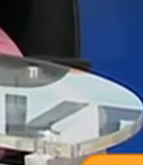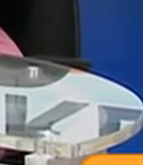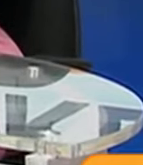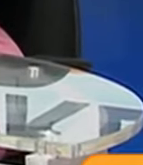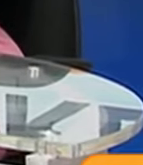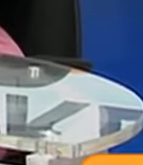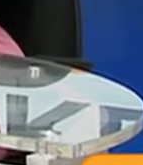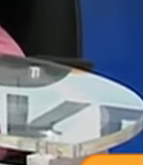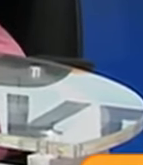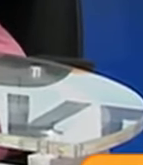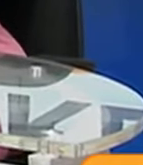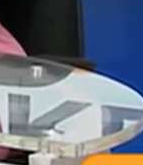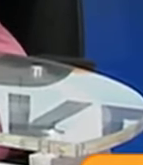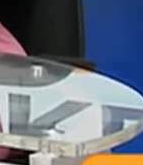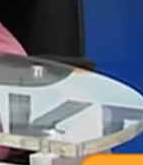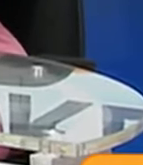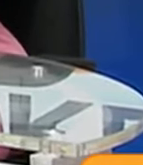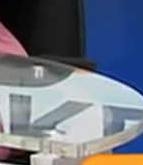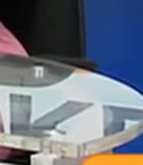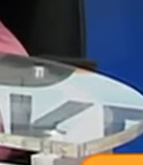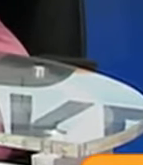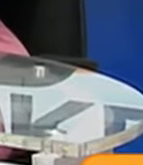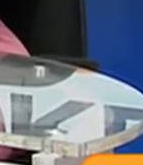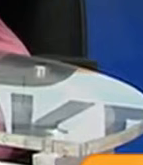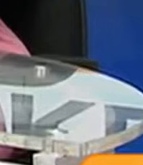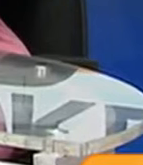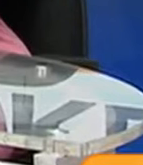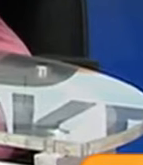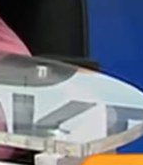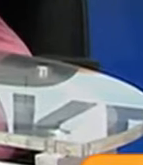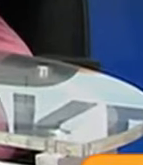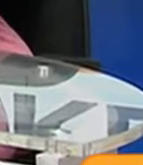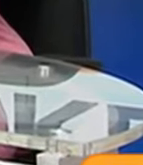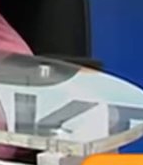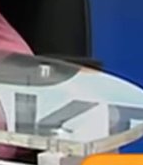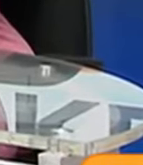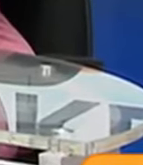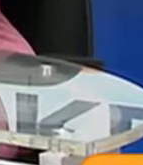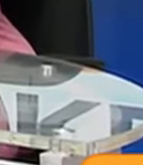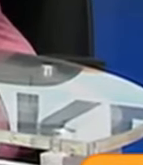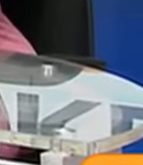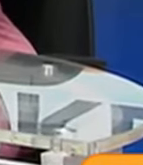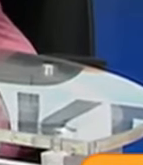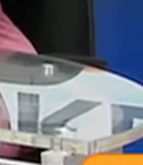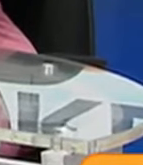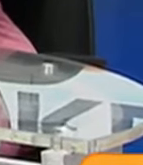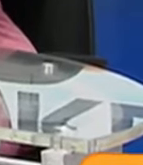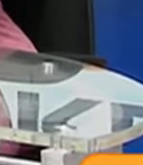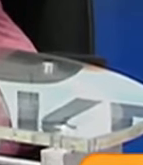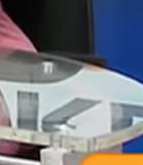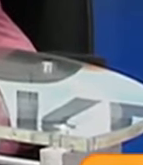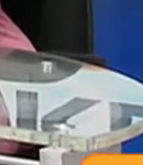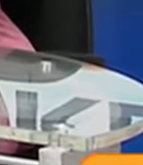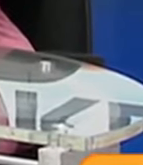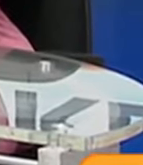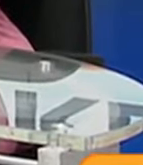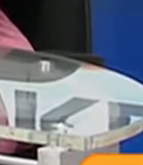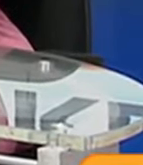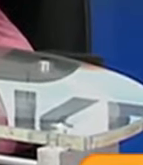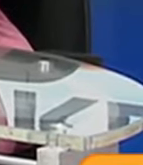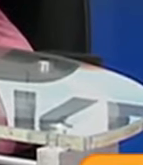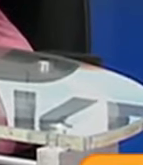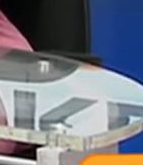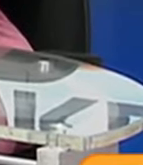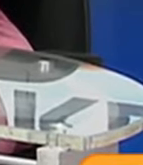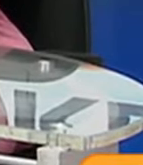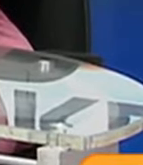ameoa ama ameolewa, mbona urudisha mawasiliano ya ghafla? Wenyewe wanasema wanapoona mtu ame move on,